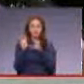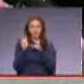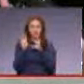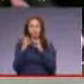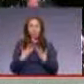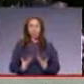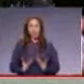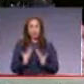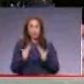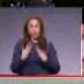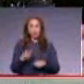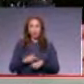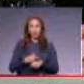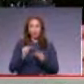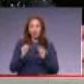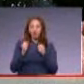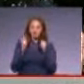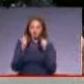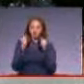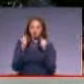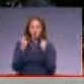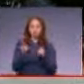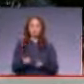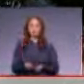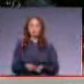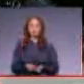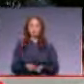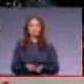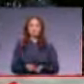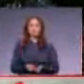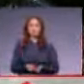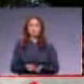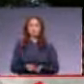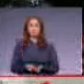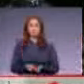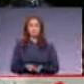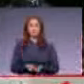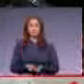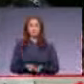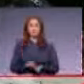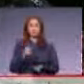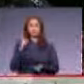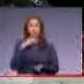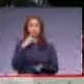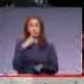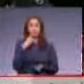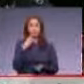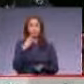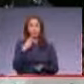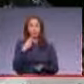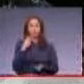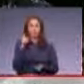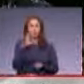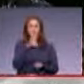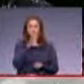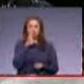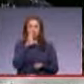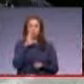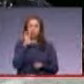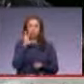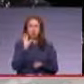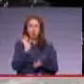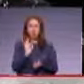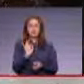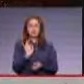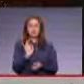اللي بنعمله جايين بيعملوا توت. طب انا كنت فين؟ كنت امبارح ولا اول امبارح ما اعرفش كنت فين،